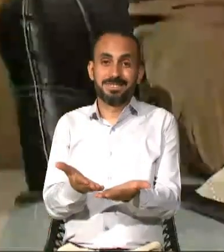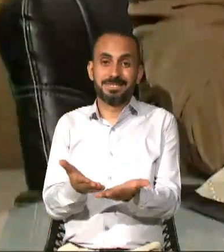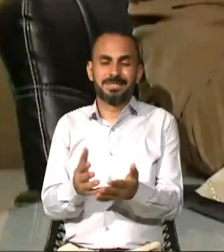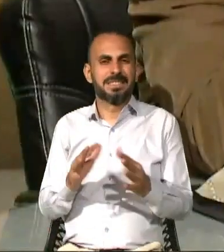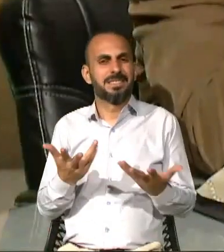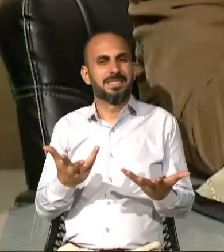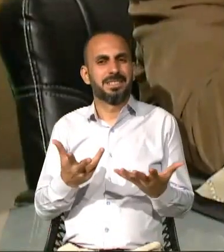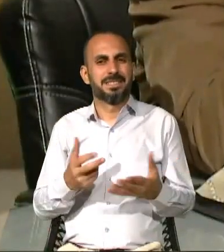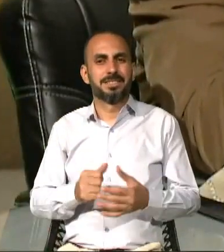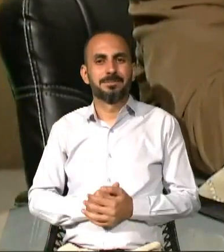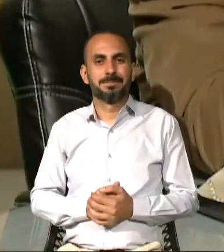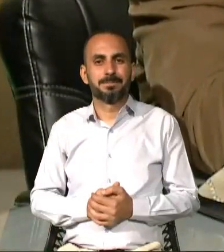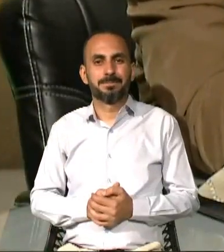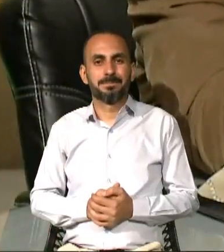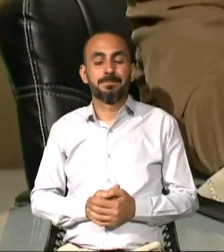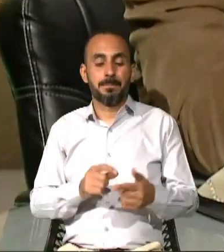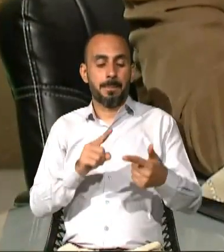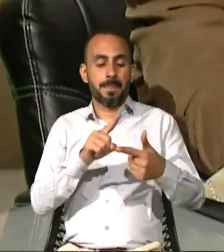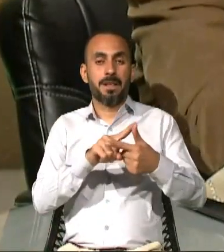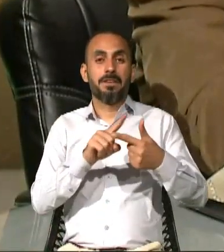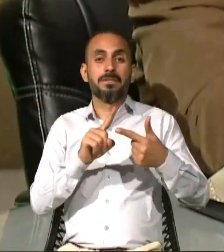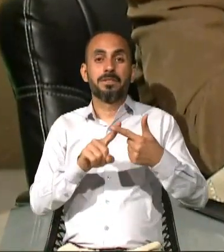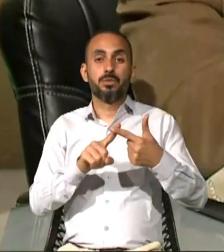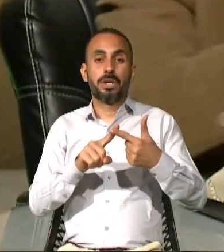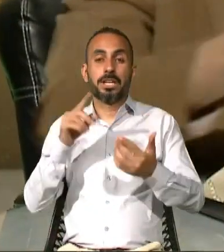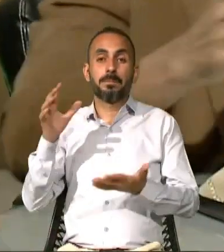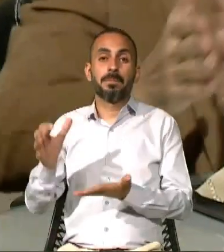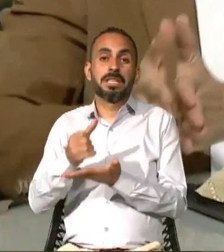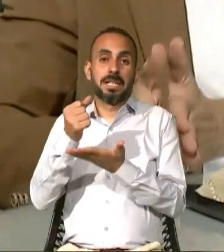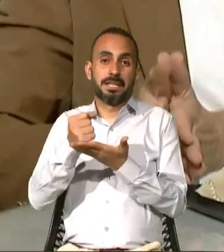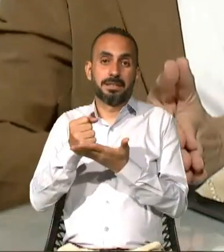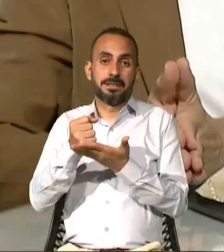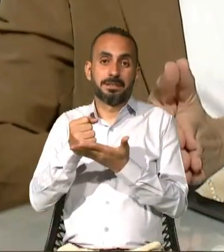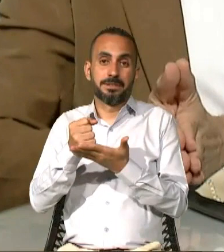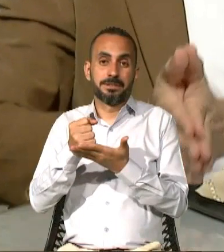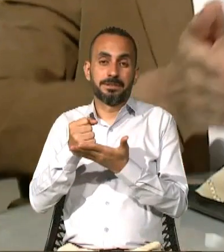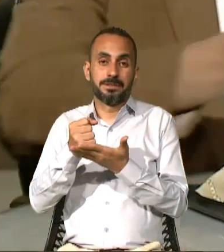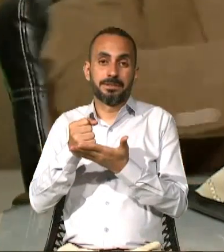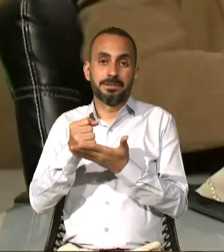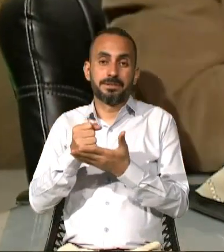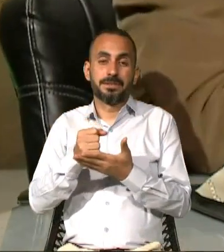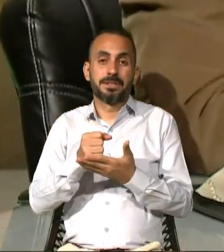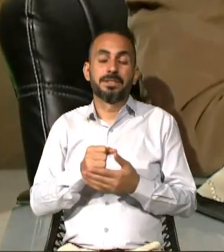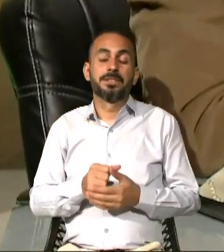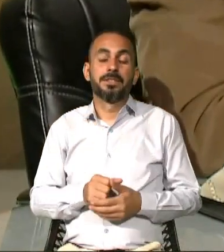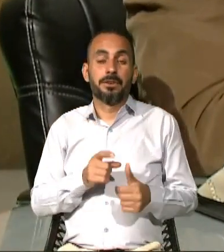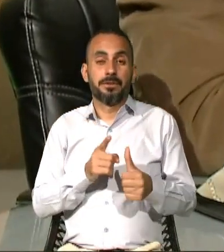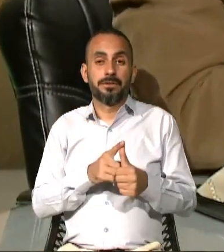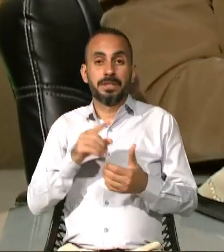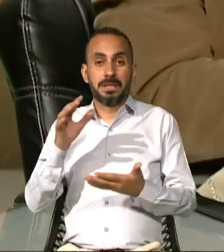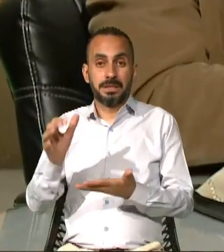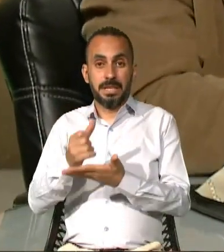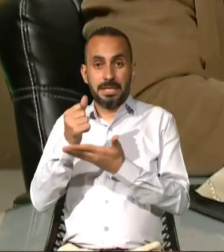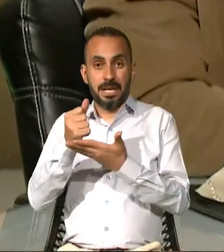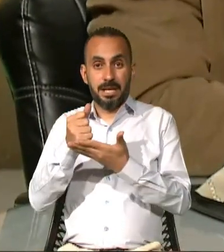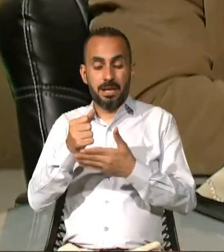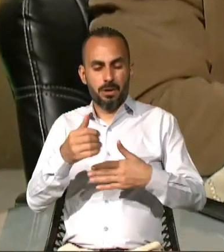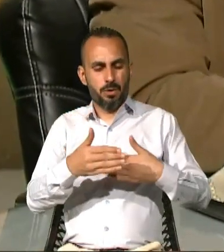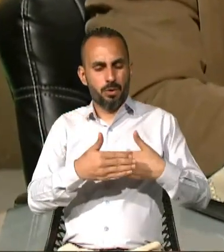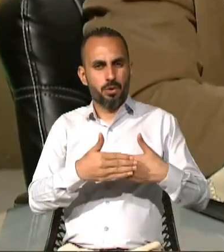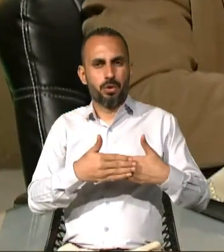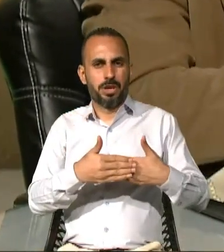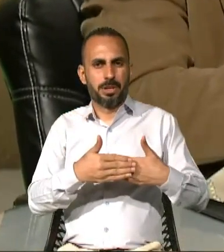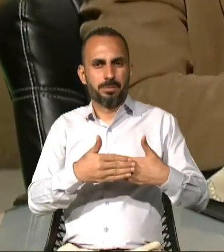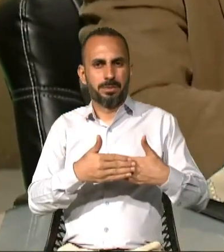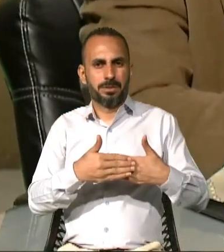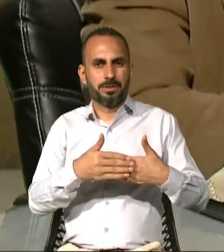في نوعين من النجاه الرب اتكلم عنهم. نجاه قريبه وانا جاي بعيده. وانا بقول ان